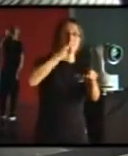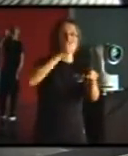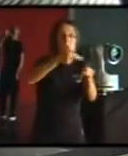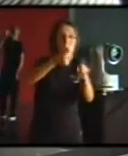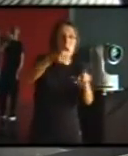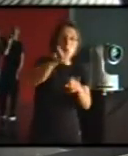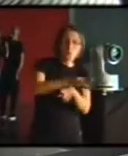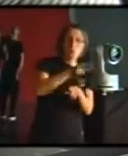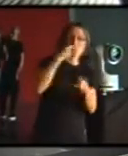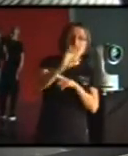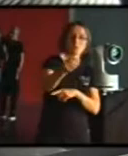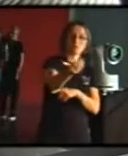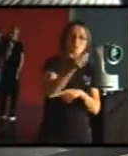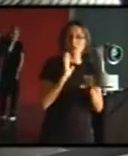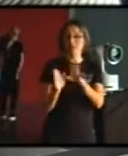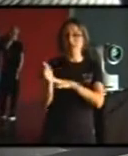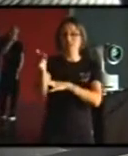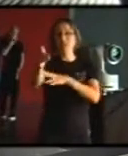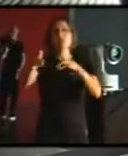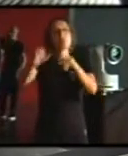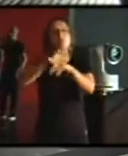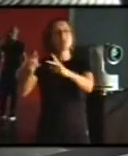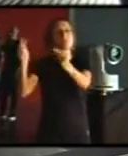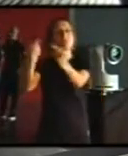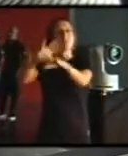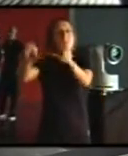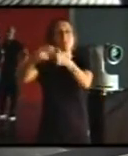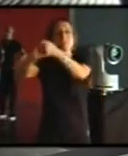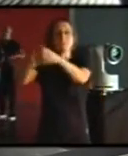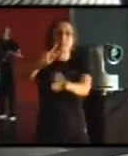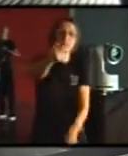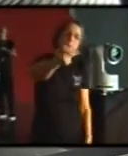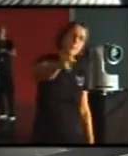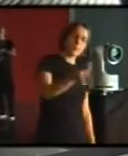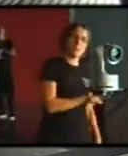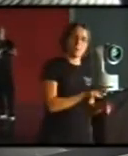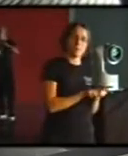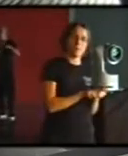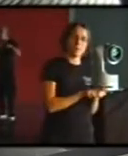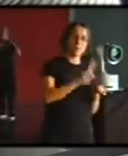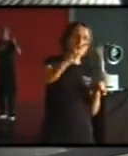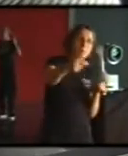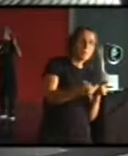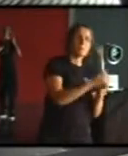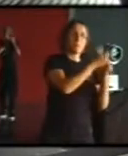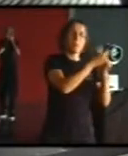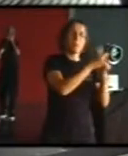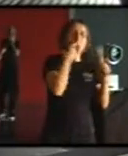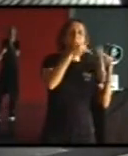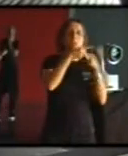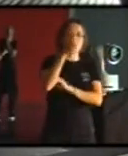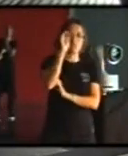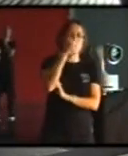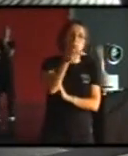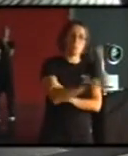Larmes, le bâtiment en top de mon image, contrôlé, on remonte sur la